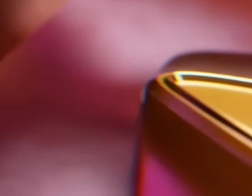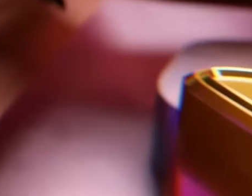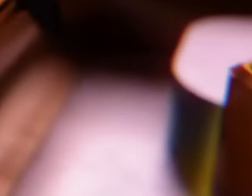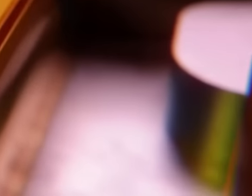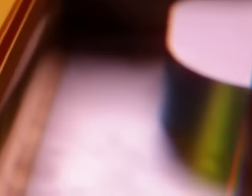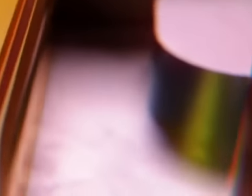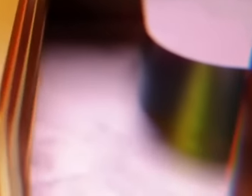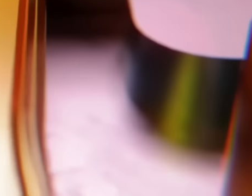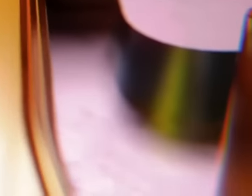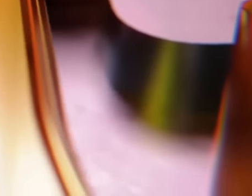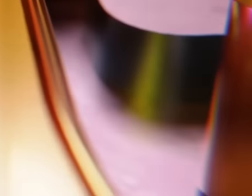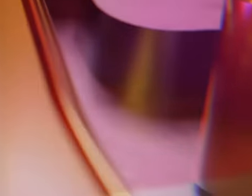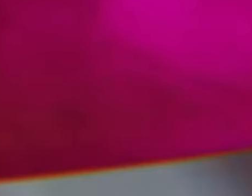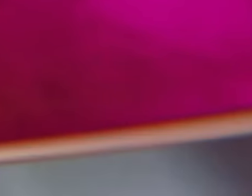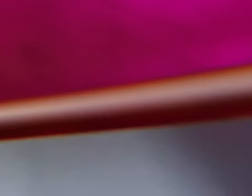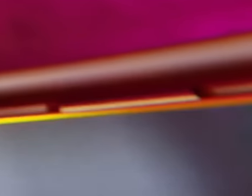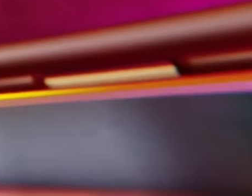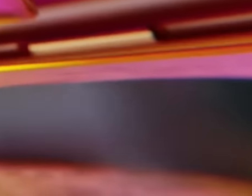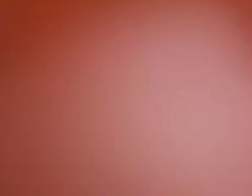رب